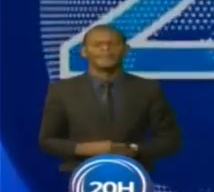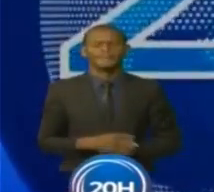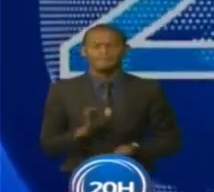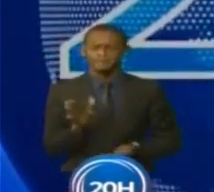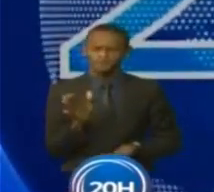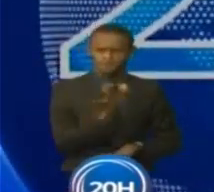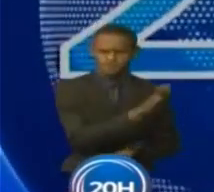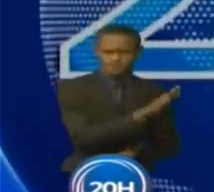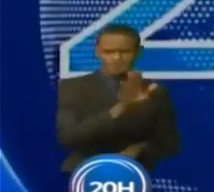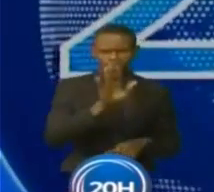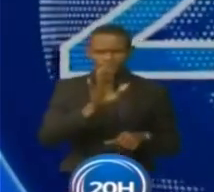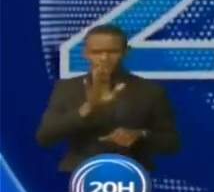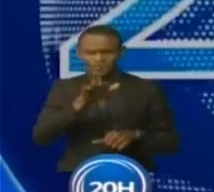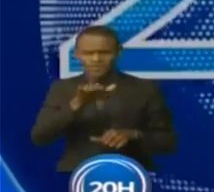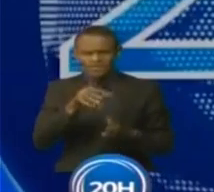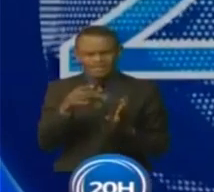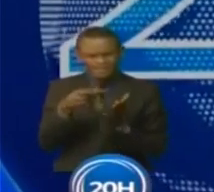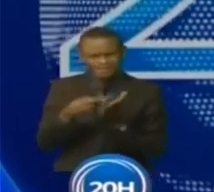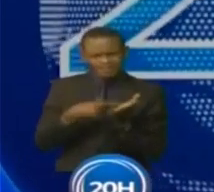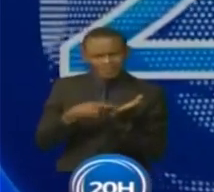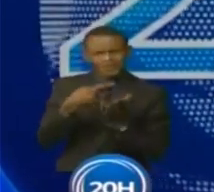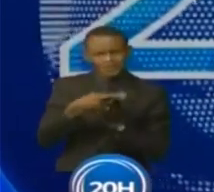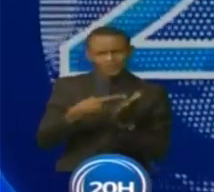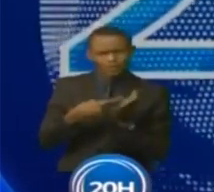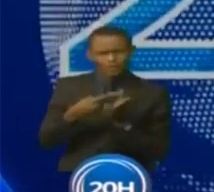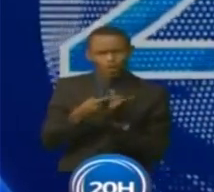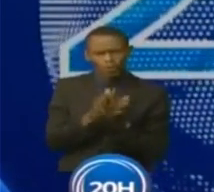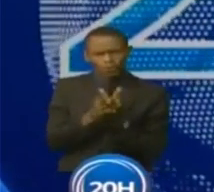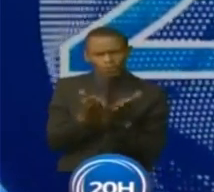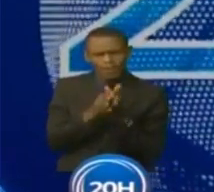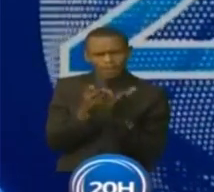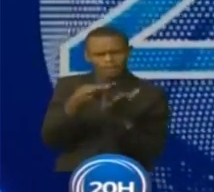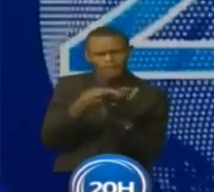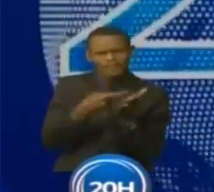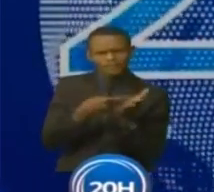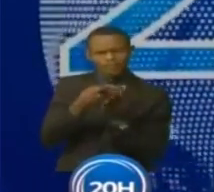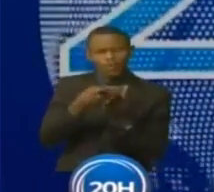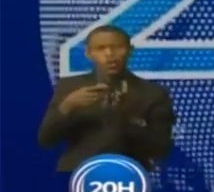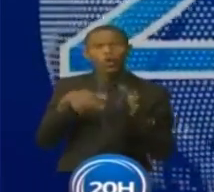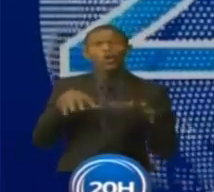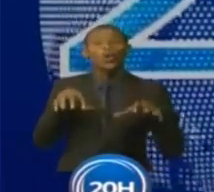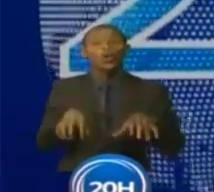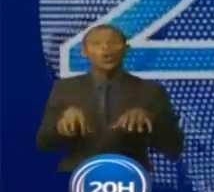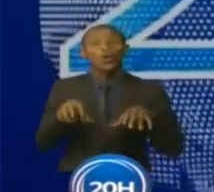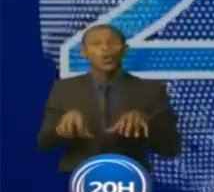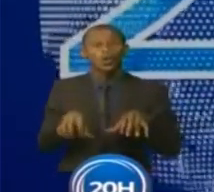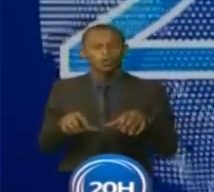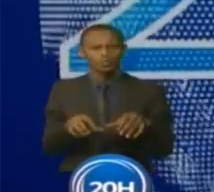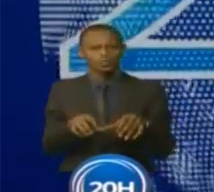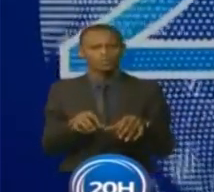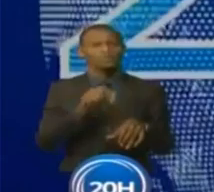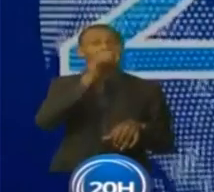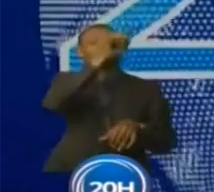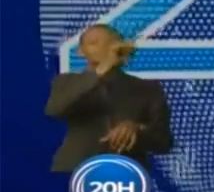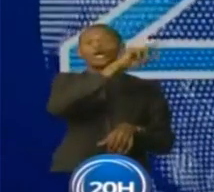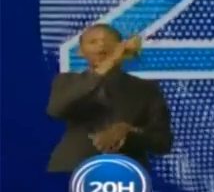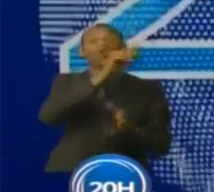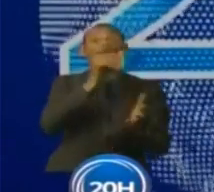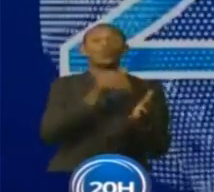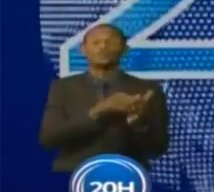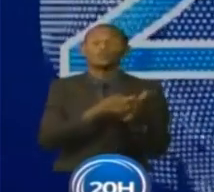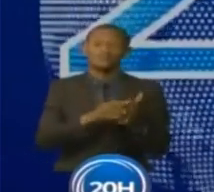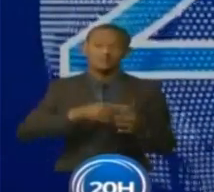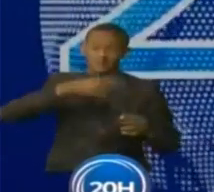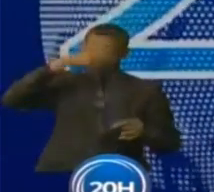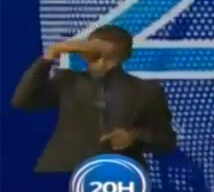passeport congolais pourra être acquéri dans la province du Congo central sans pour autant faire le déplacement vers la ville de